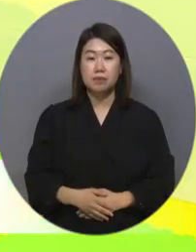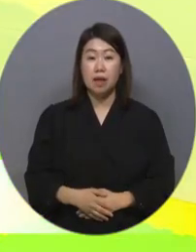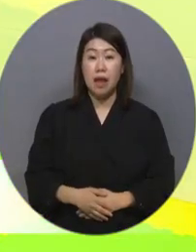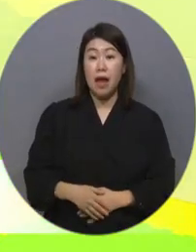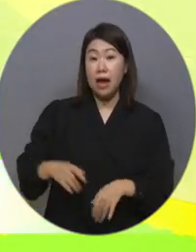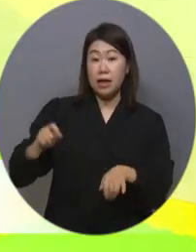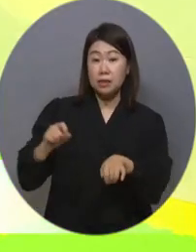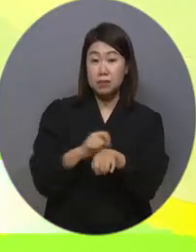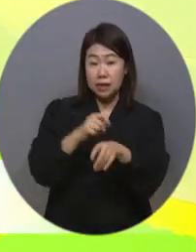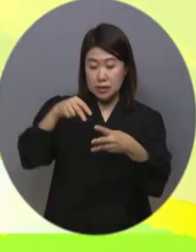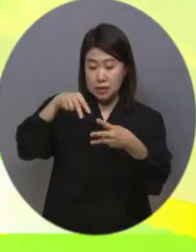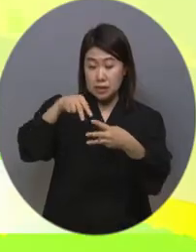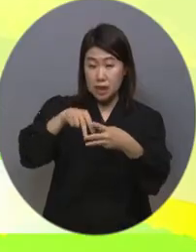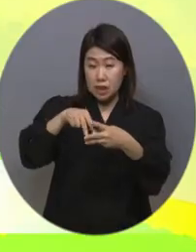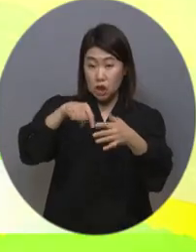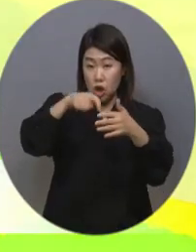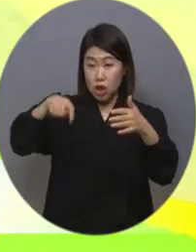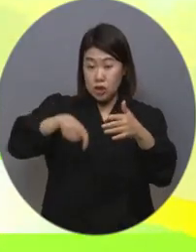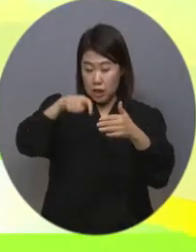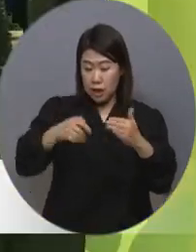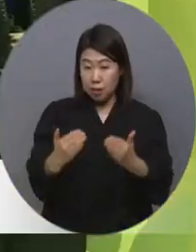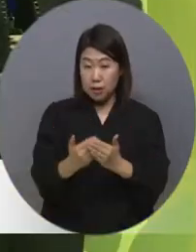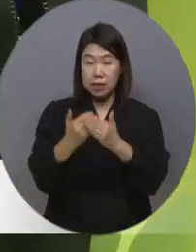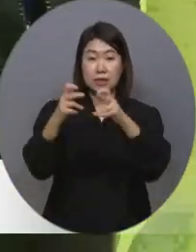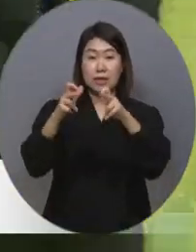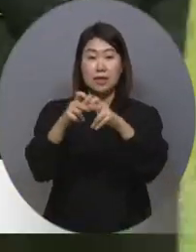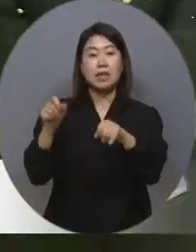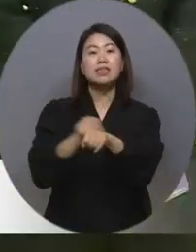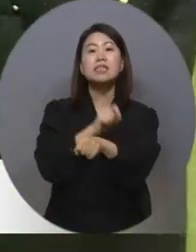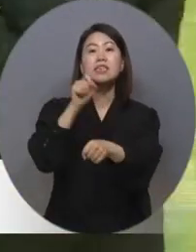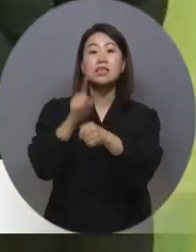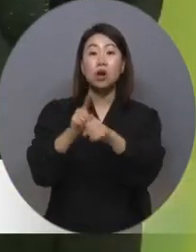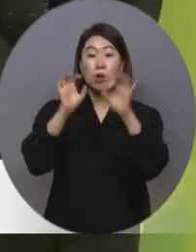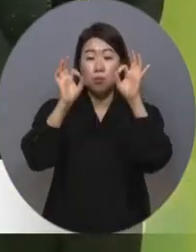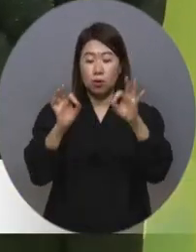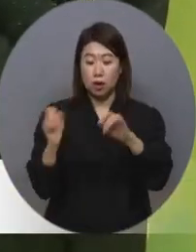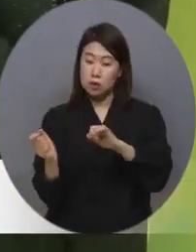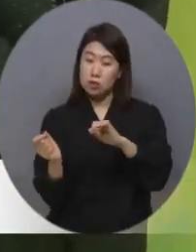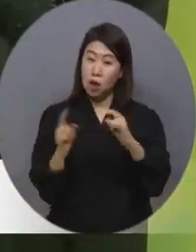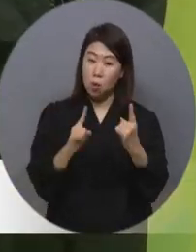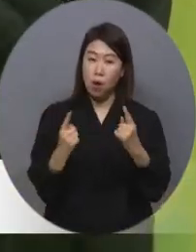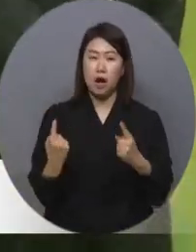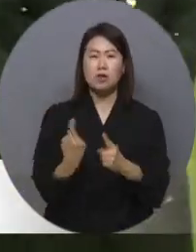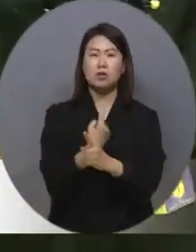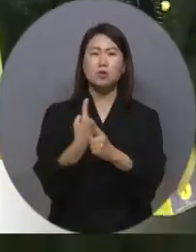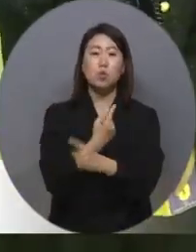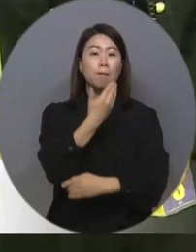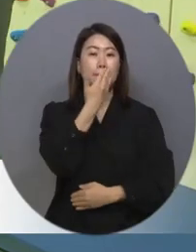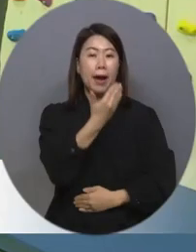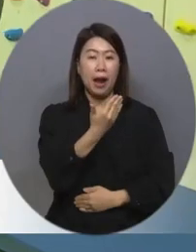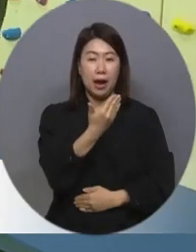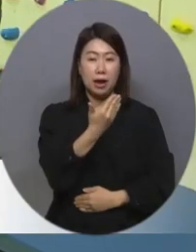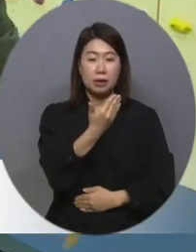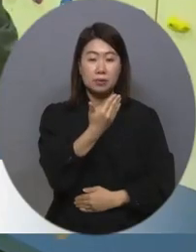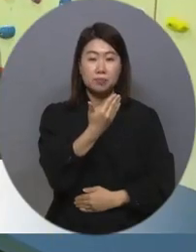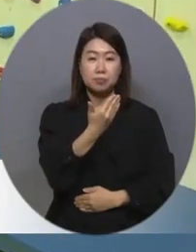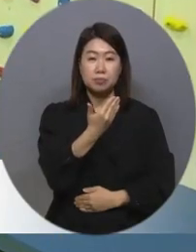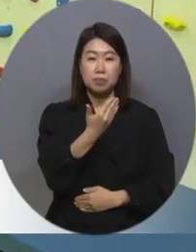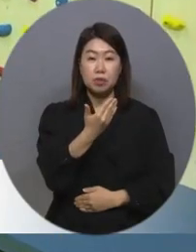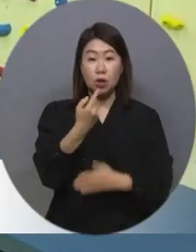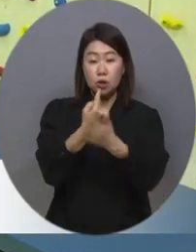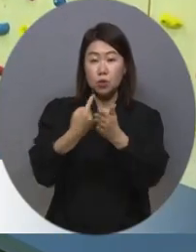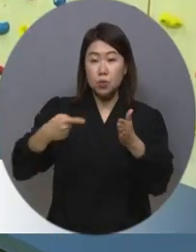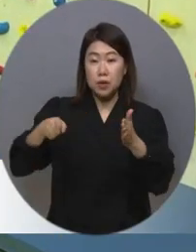특히 센터는 발달장애인의 특성을 고려한 다양한 재활치료가 가능한 것이 특징입니다. 이를